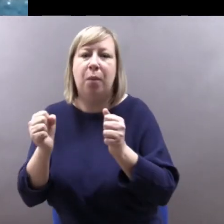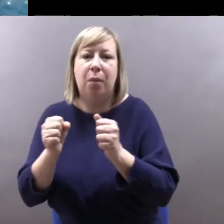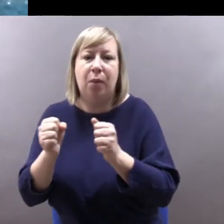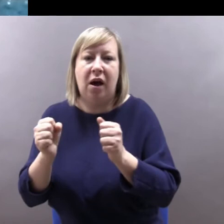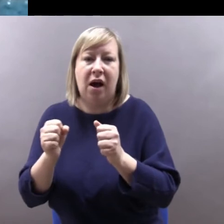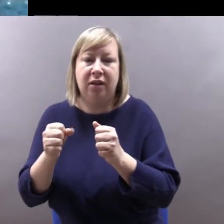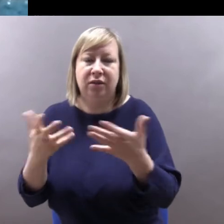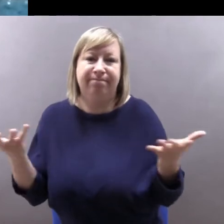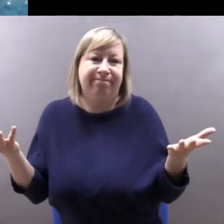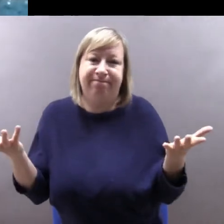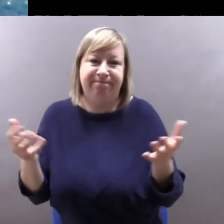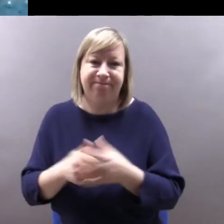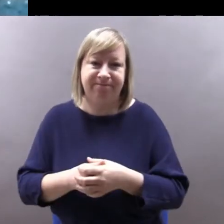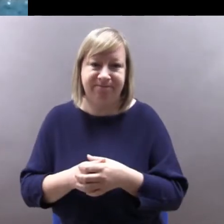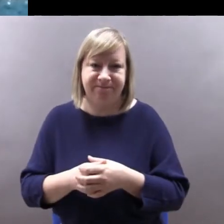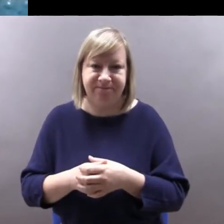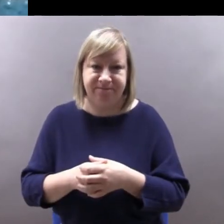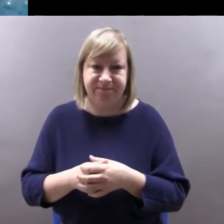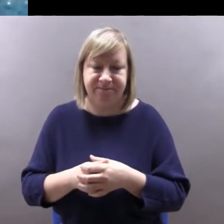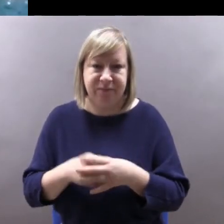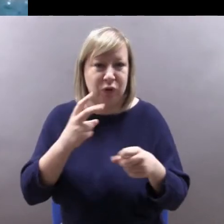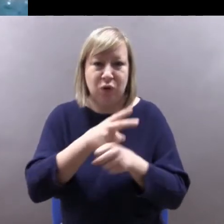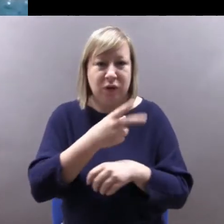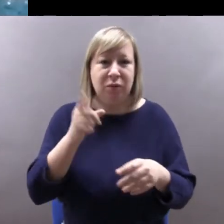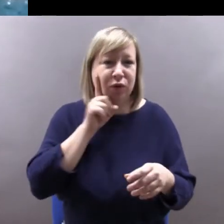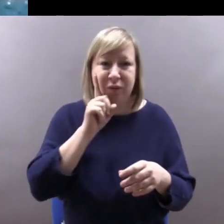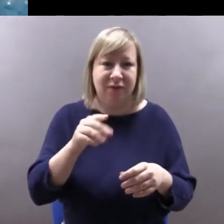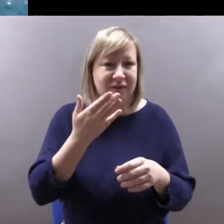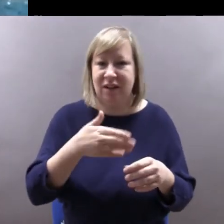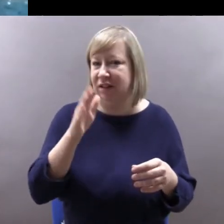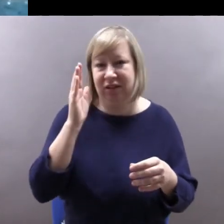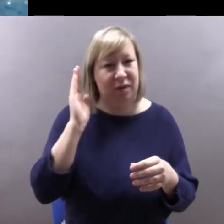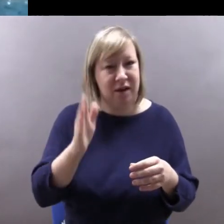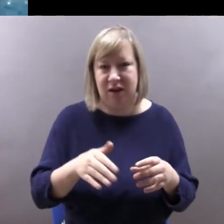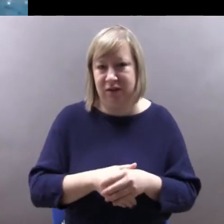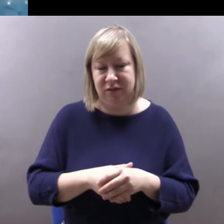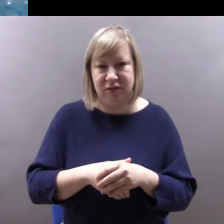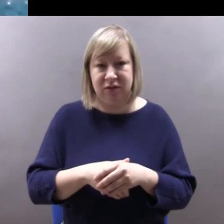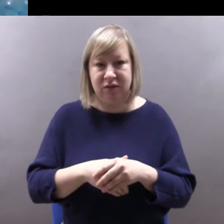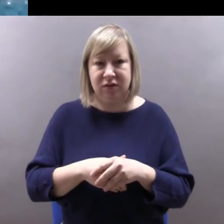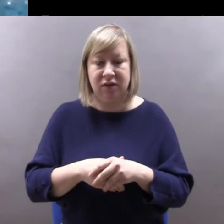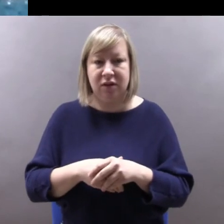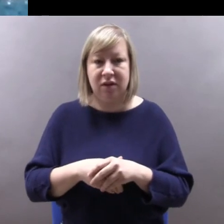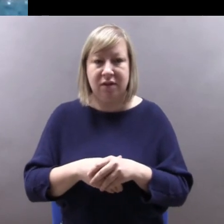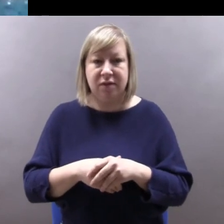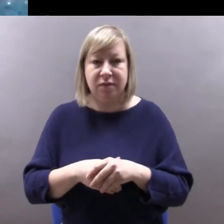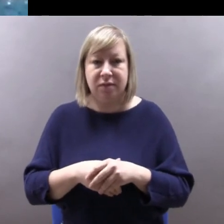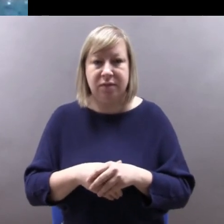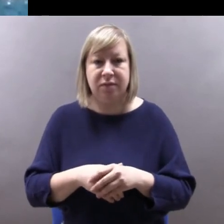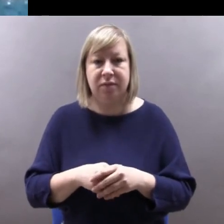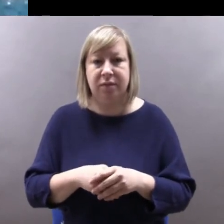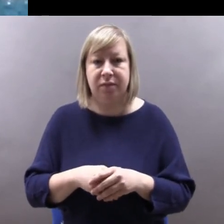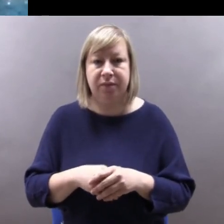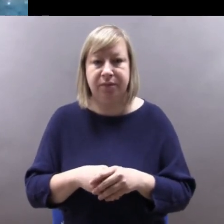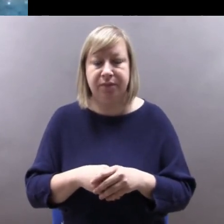jak Adam powiedział, empatia i zrozumienie i czasami trzeba też się postawić w sytuacji